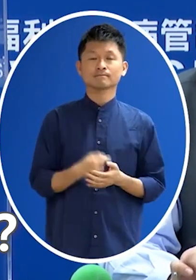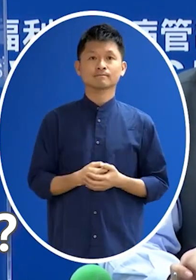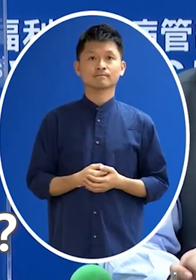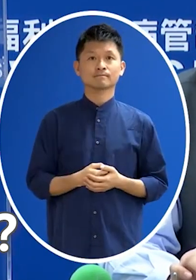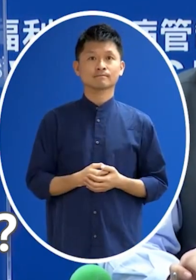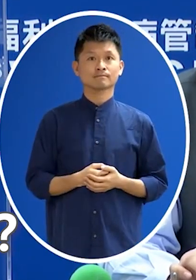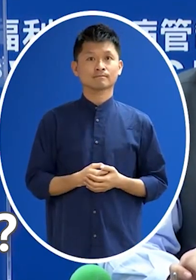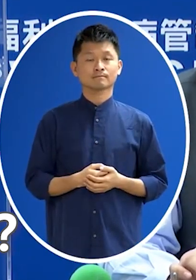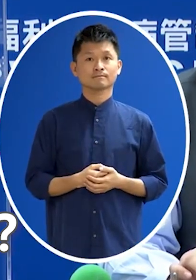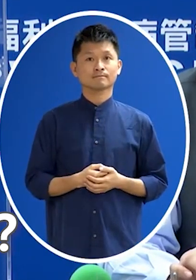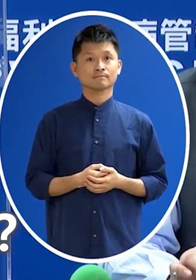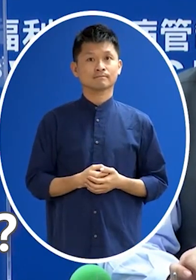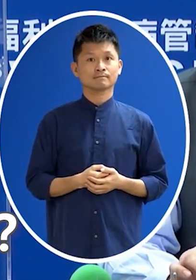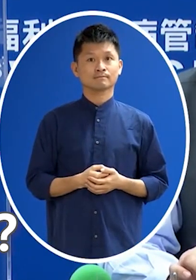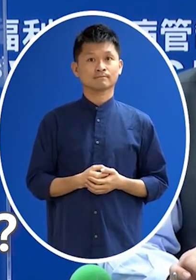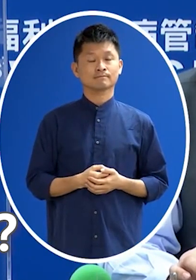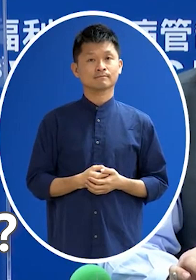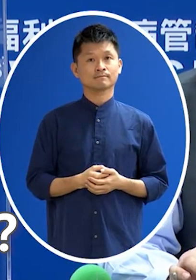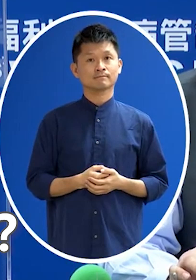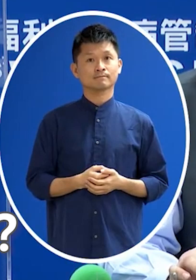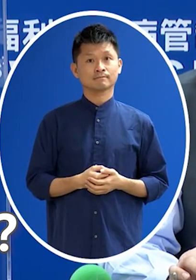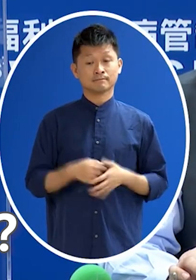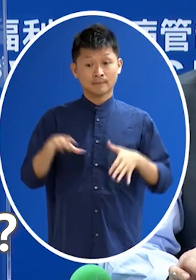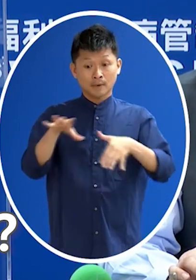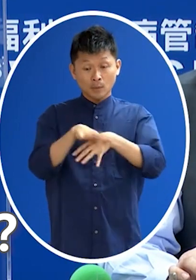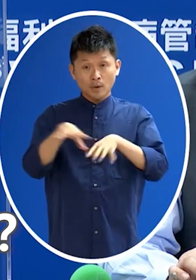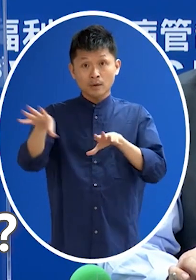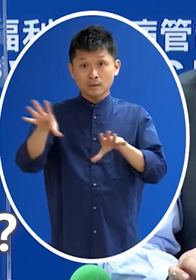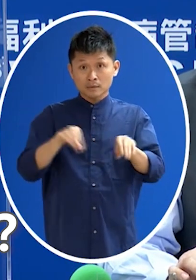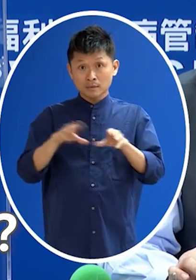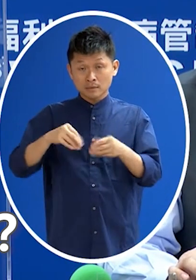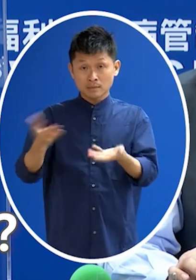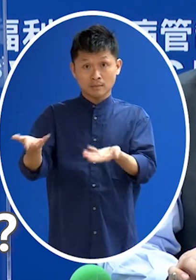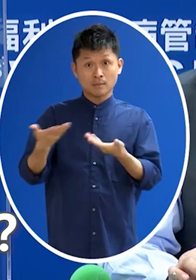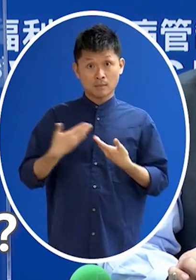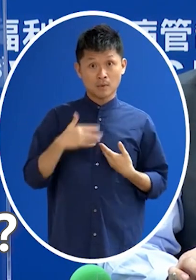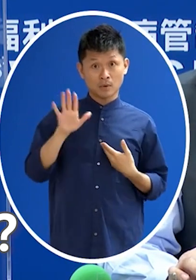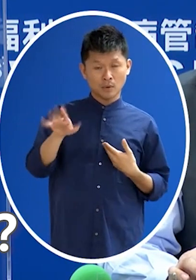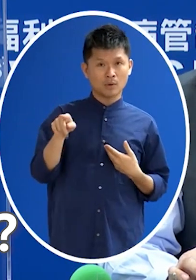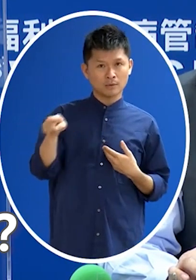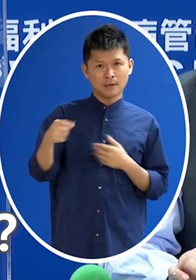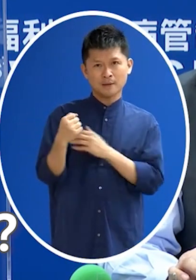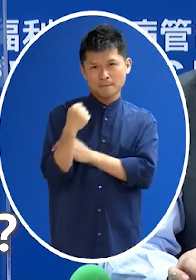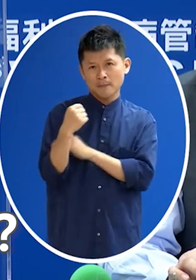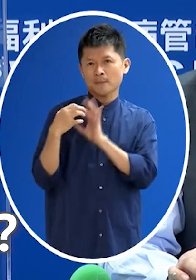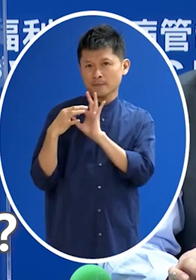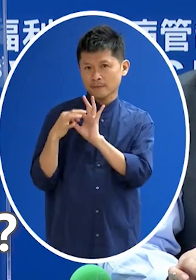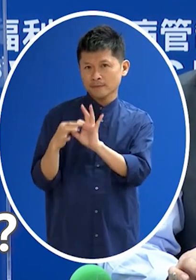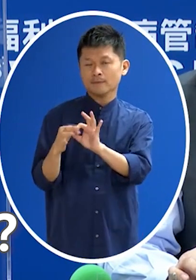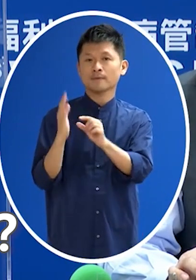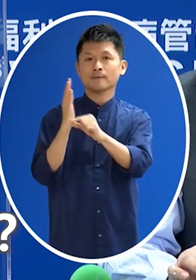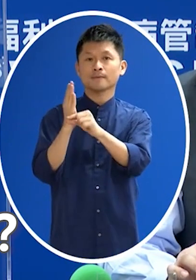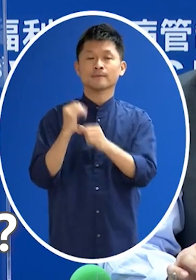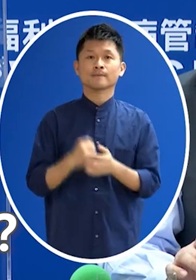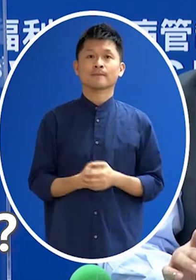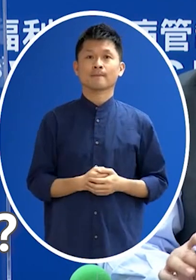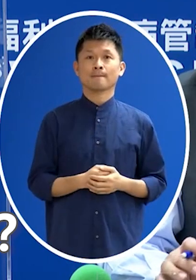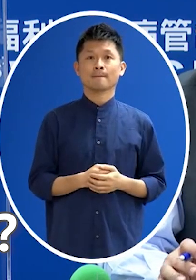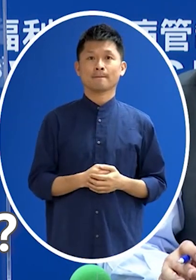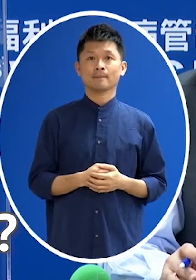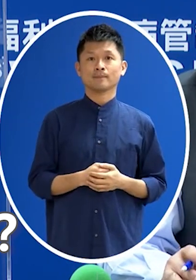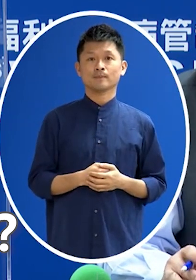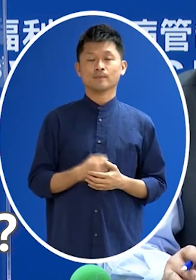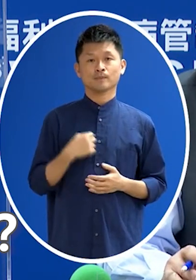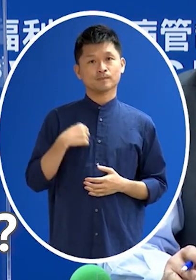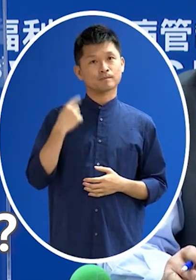供了相关的一些函件哈，那我相信他持续在努力中了哈。不过我相信也